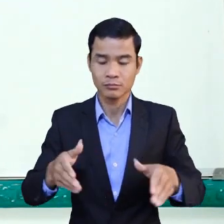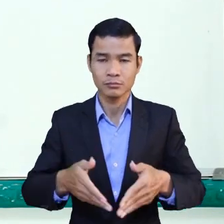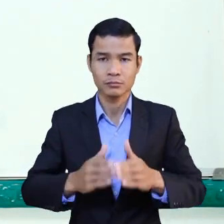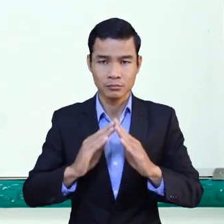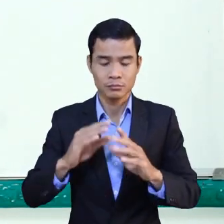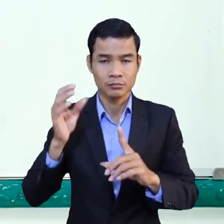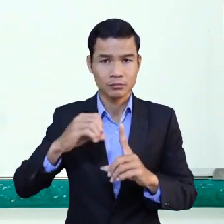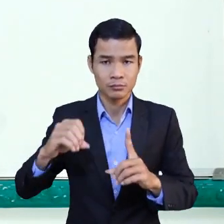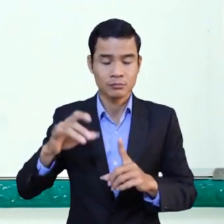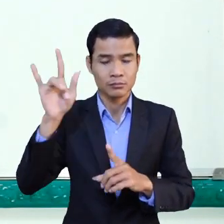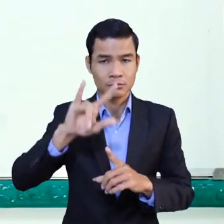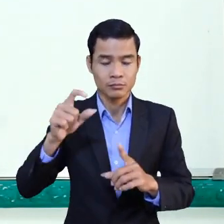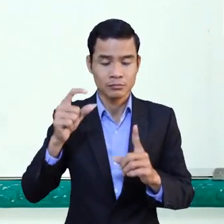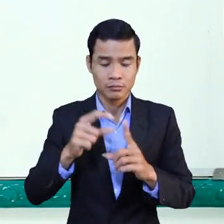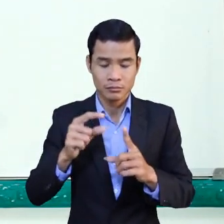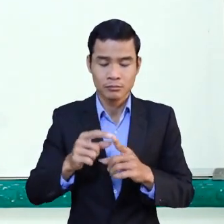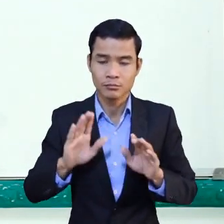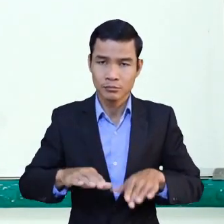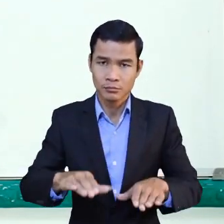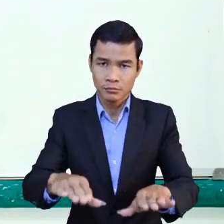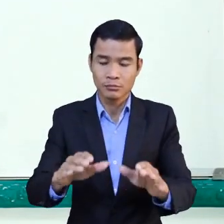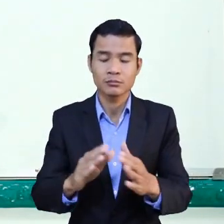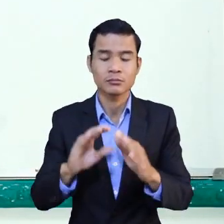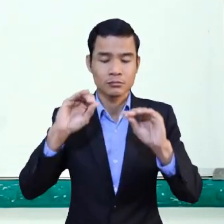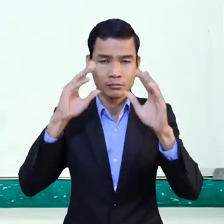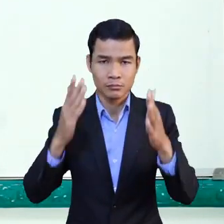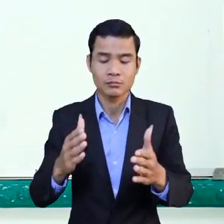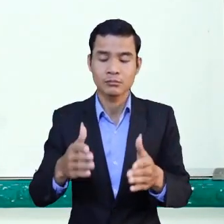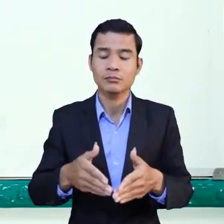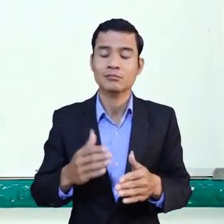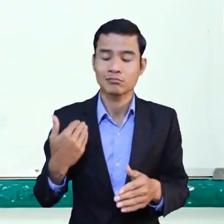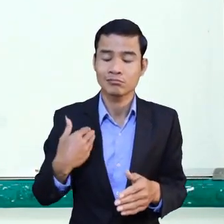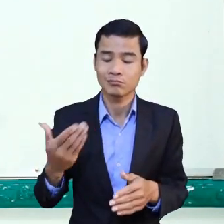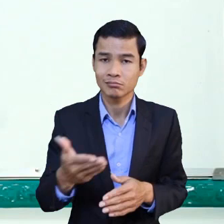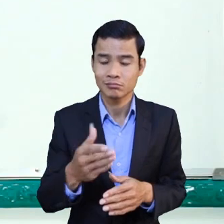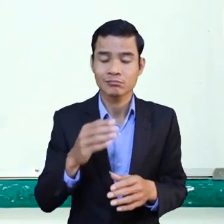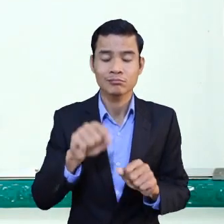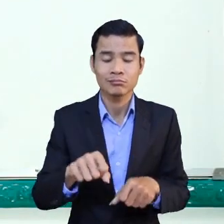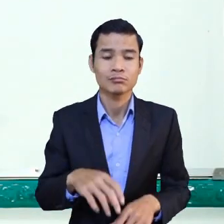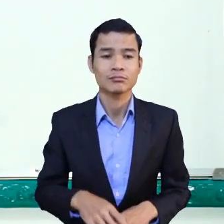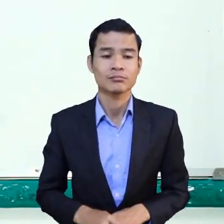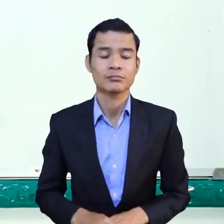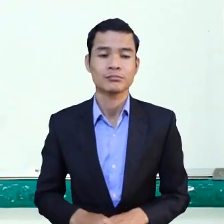ង្កើតលបាសដោយប្រើពាក្យ D ណាអ្នកគ្រូទុកពេលជូន